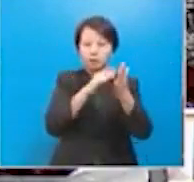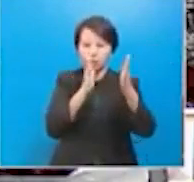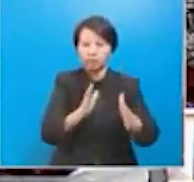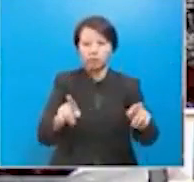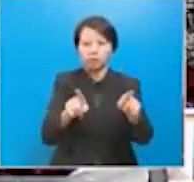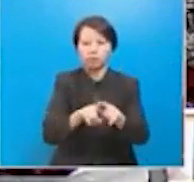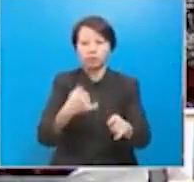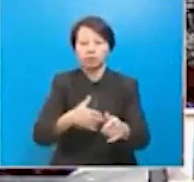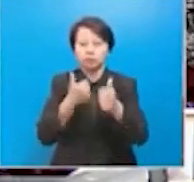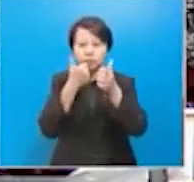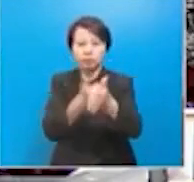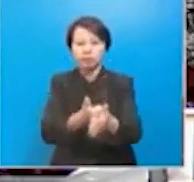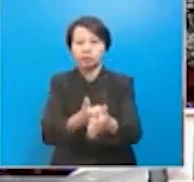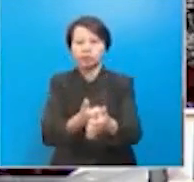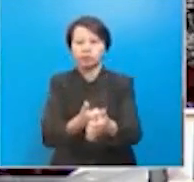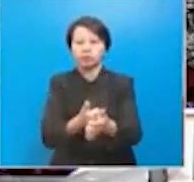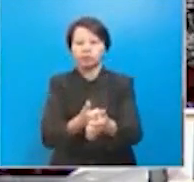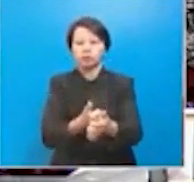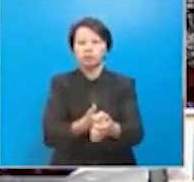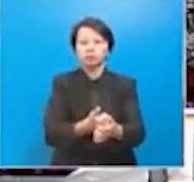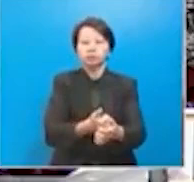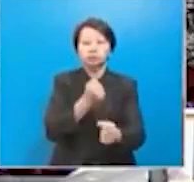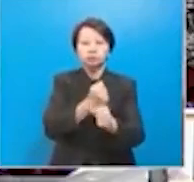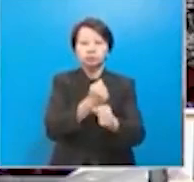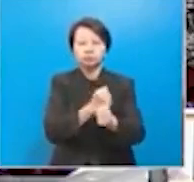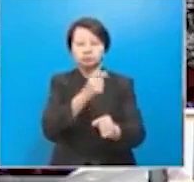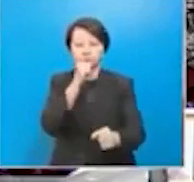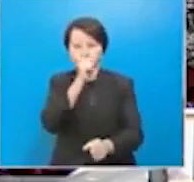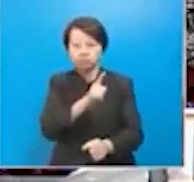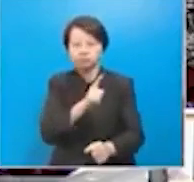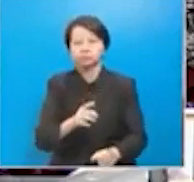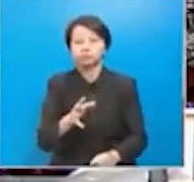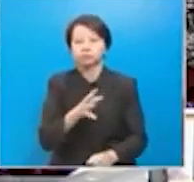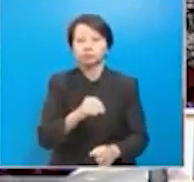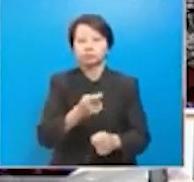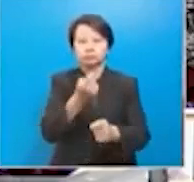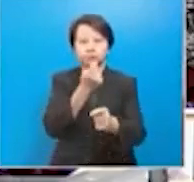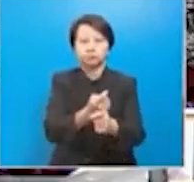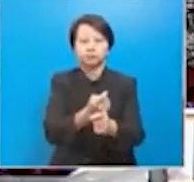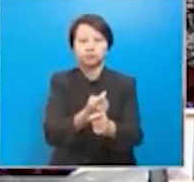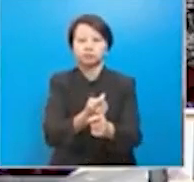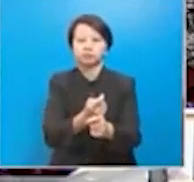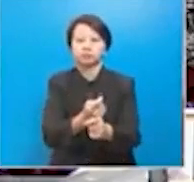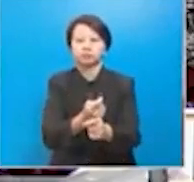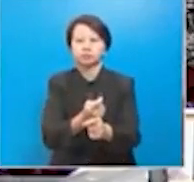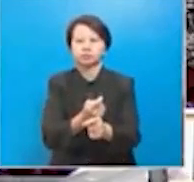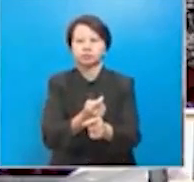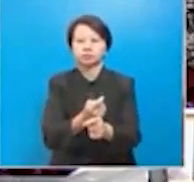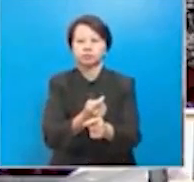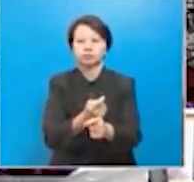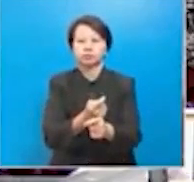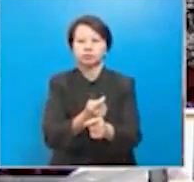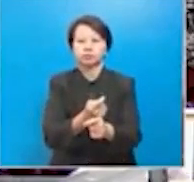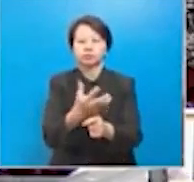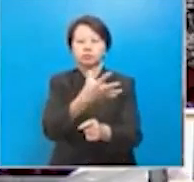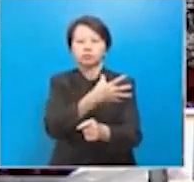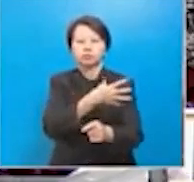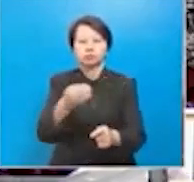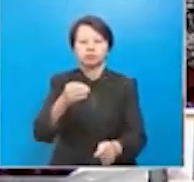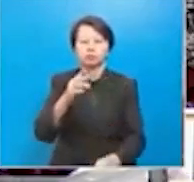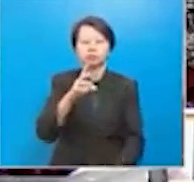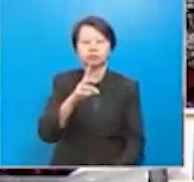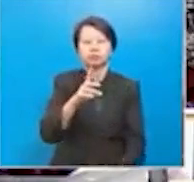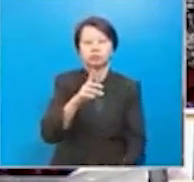yang Berhormat, memikul beban tugas yang setara sebenarnya dengan pegawai latihan tetap yang dinaikkan pangkat ke grade